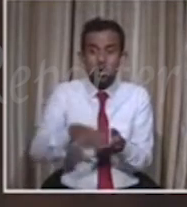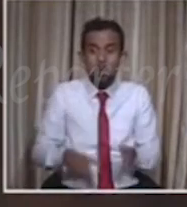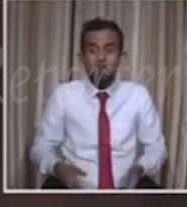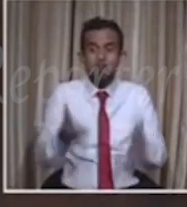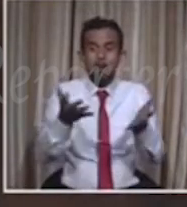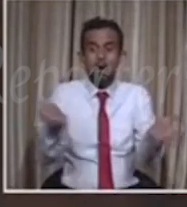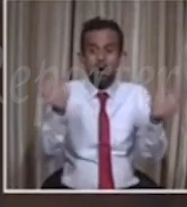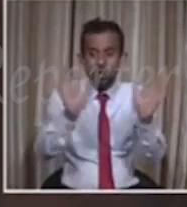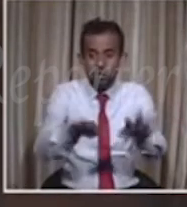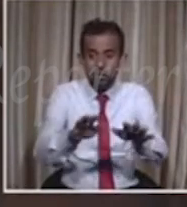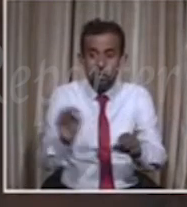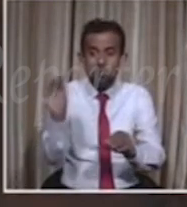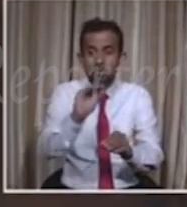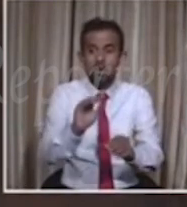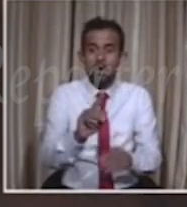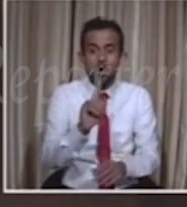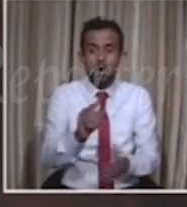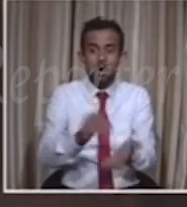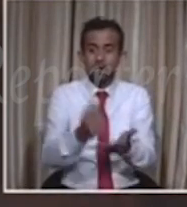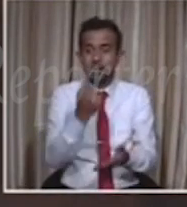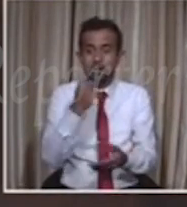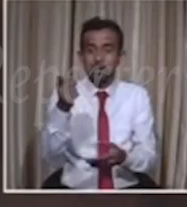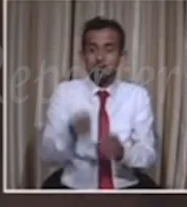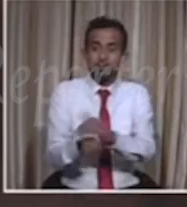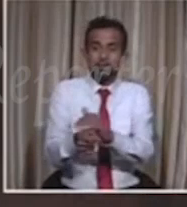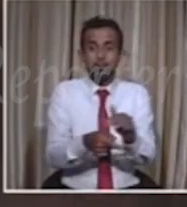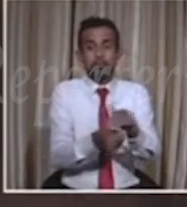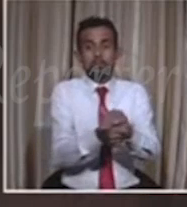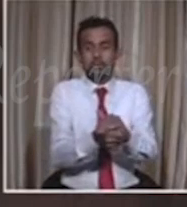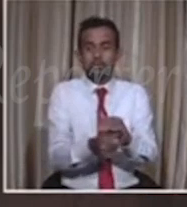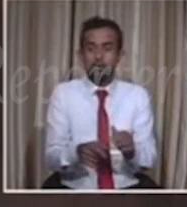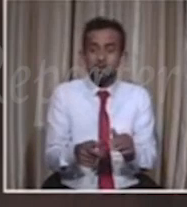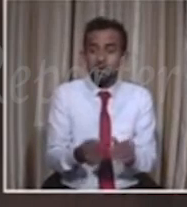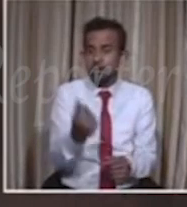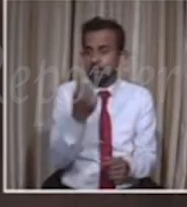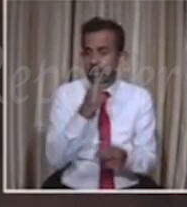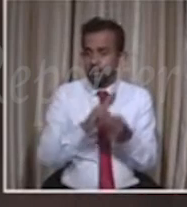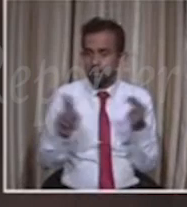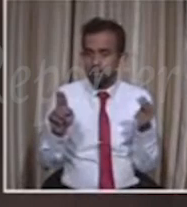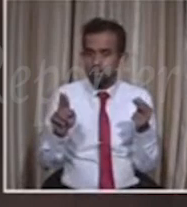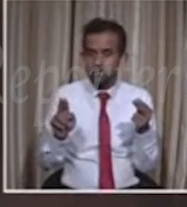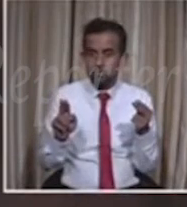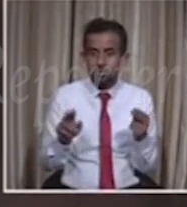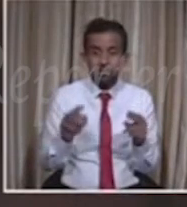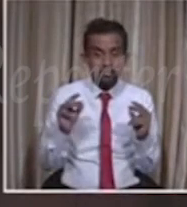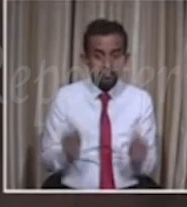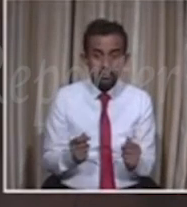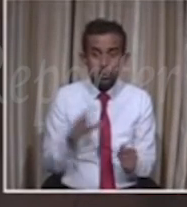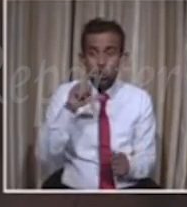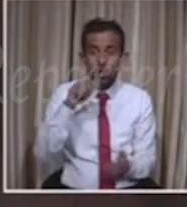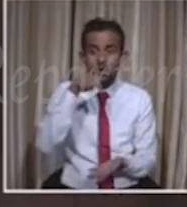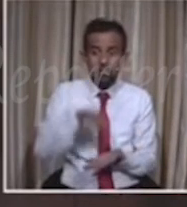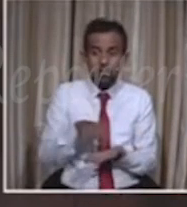බහිනවා ඊට පස්සේ ආයි කියන්න එපා අරයා උසි ගන්නවා මෙයා උසි ගන්නවායි කියලා කියන්න එපා ඒ හින්දා වහම මේ කොළඹ නගරේ